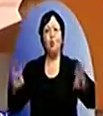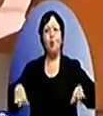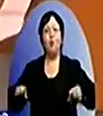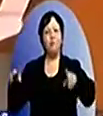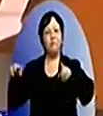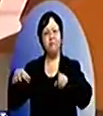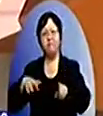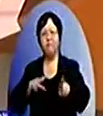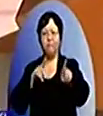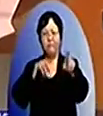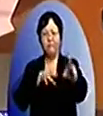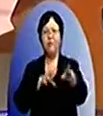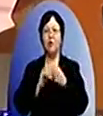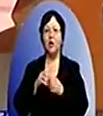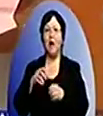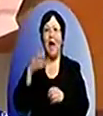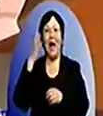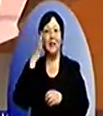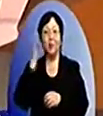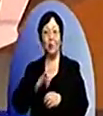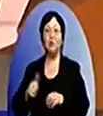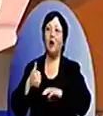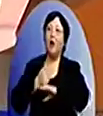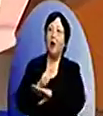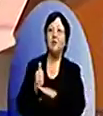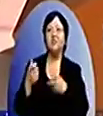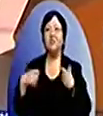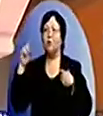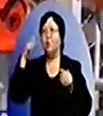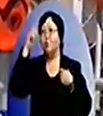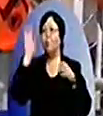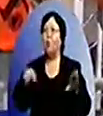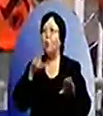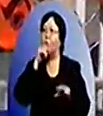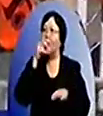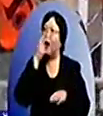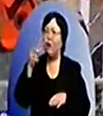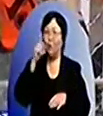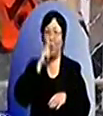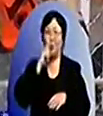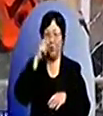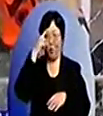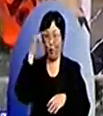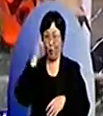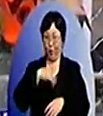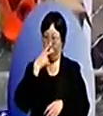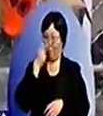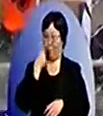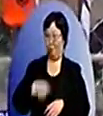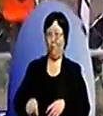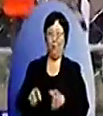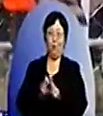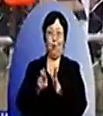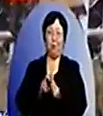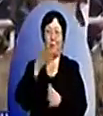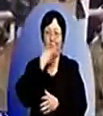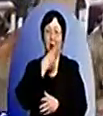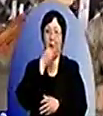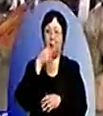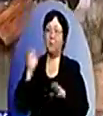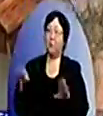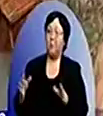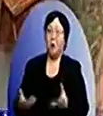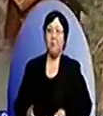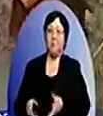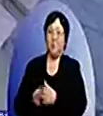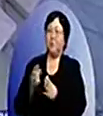шуу ажиглах зорилгоор жил бүр Монгол орныг зордгоо. Харин бидэнд дэргэдээс нь ажиглах бүрэн боломж байгааг энэ үзэсгэлэн ойлгуулахыг